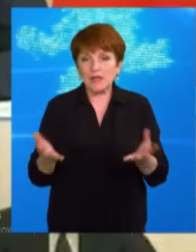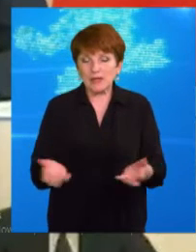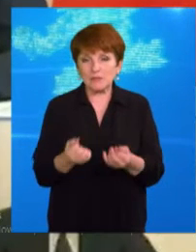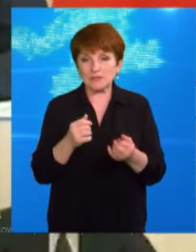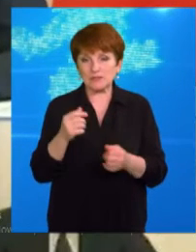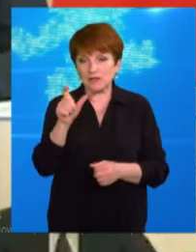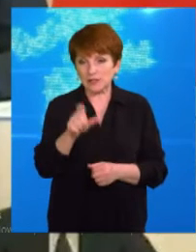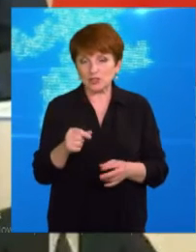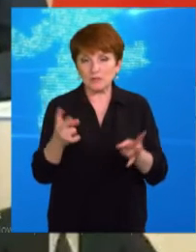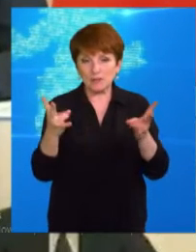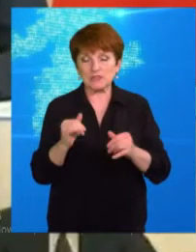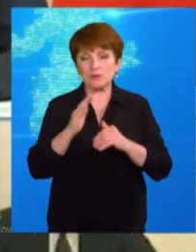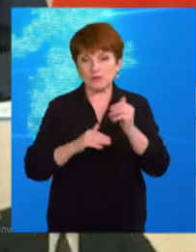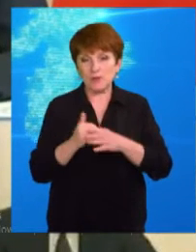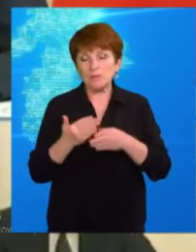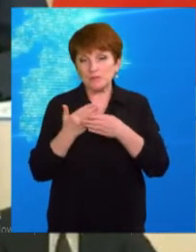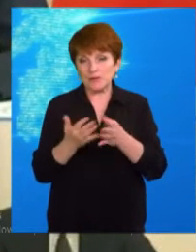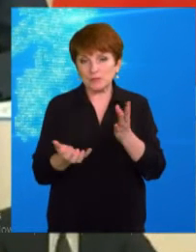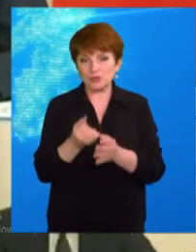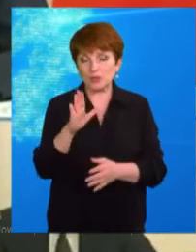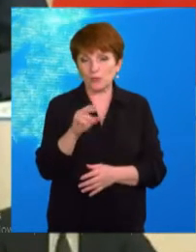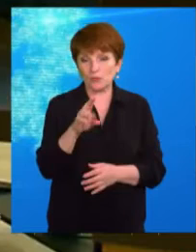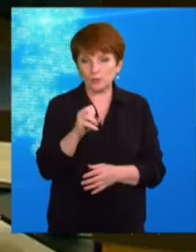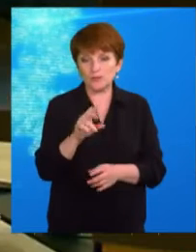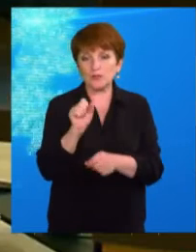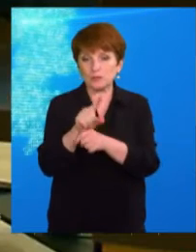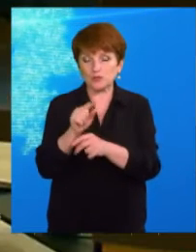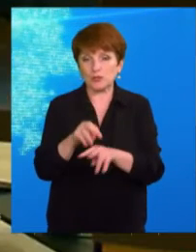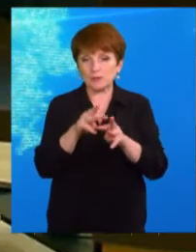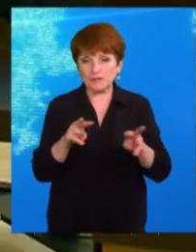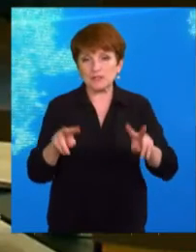необходимые квалификации. Меры поддержал президент Владимир Путин и поручил правительству проработать их.